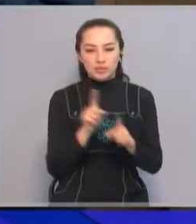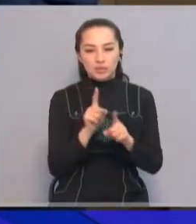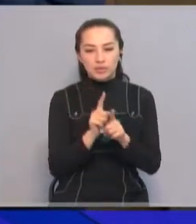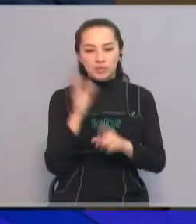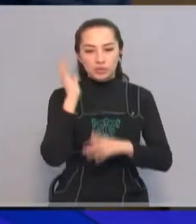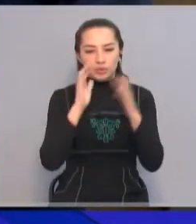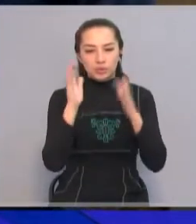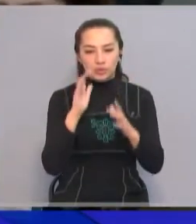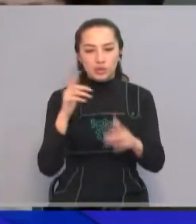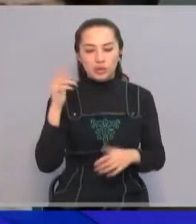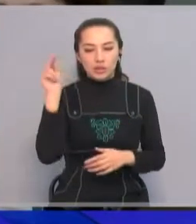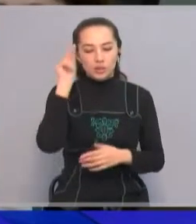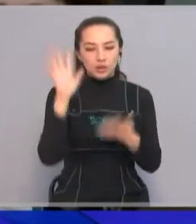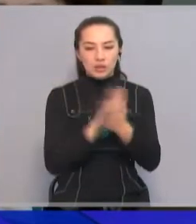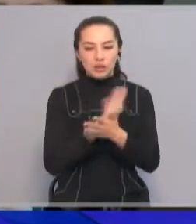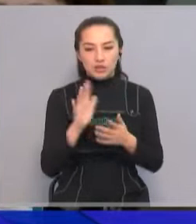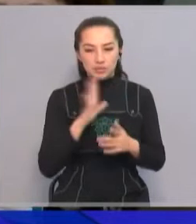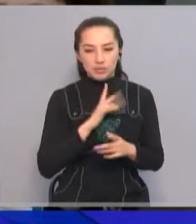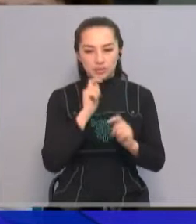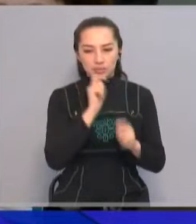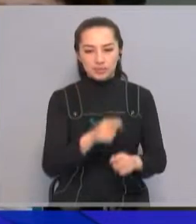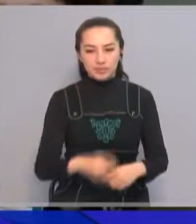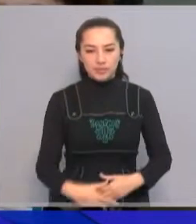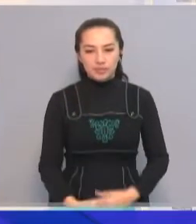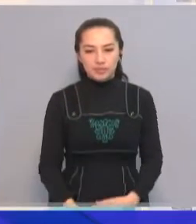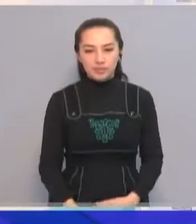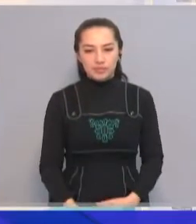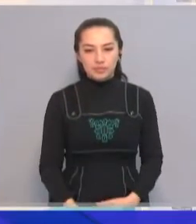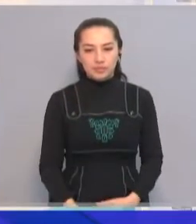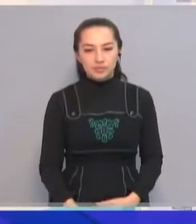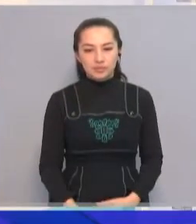оқу ордасының тегін оқу грантын табыстады.